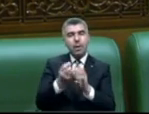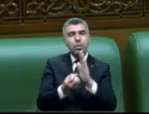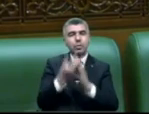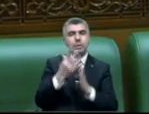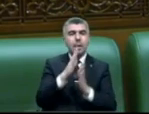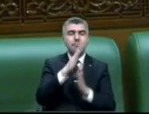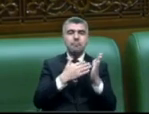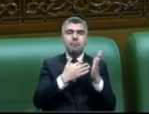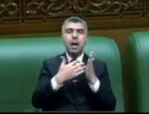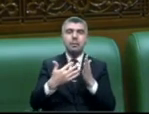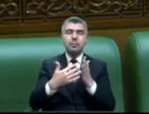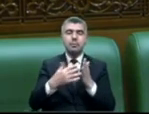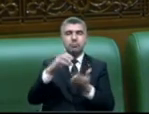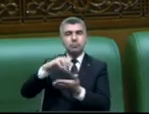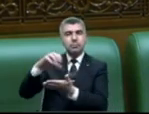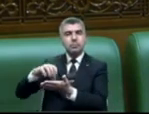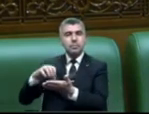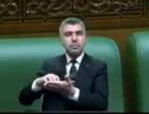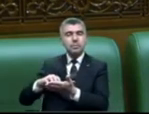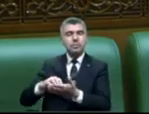تنموي لهذه المناطق وفق منظور